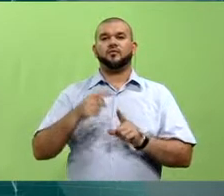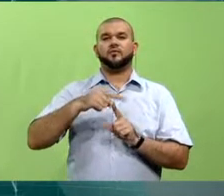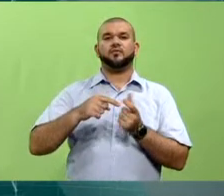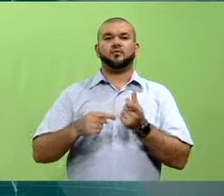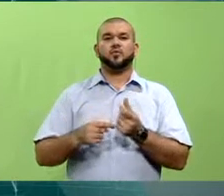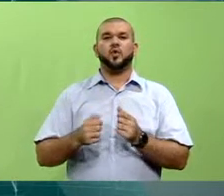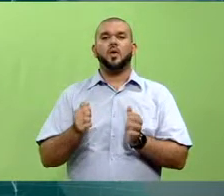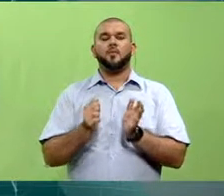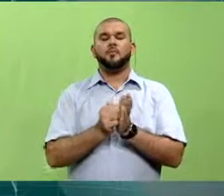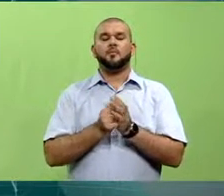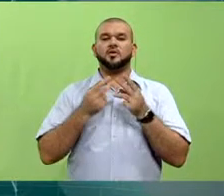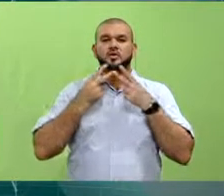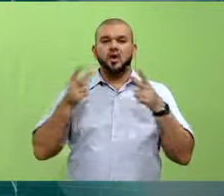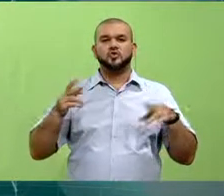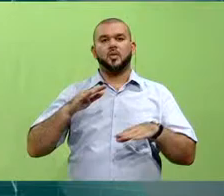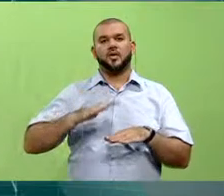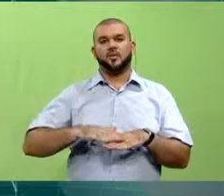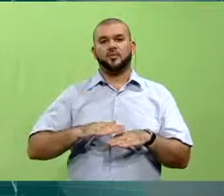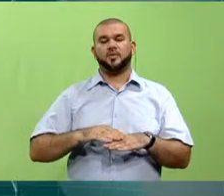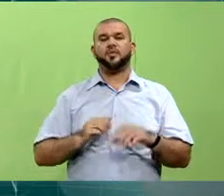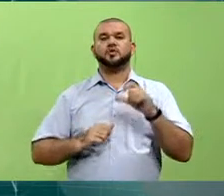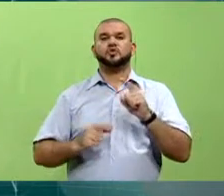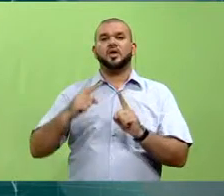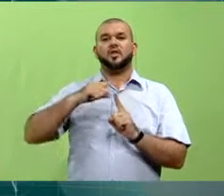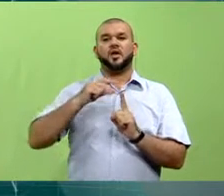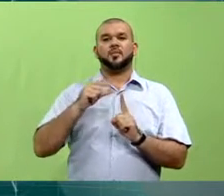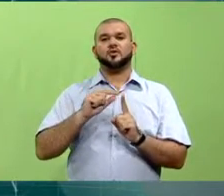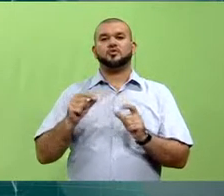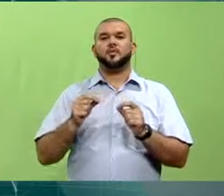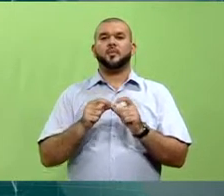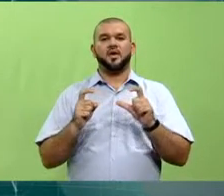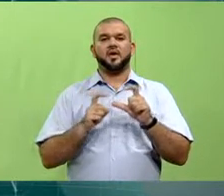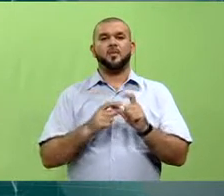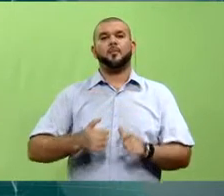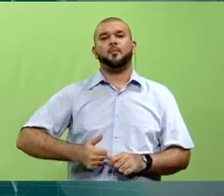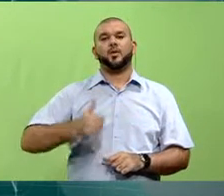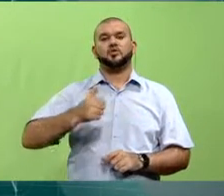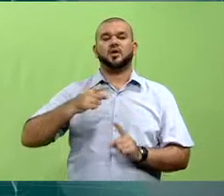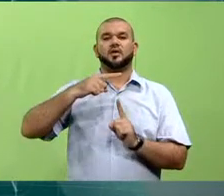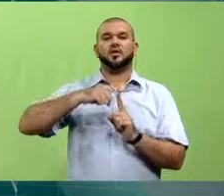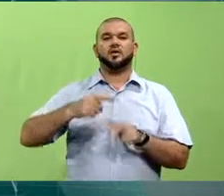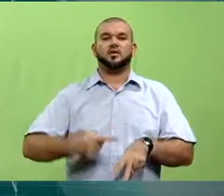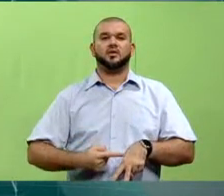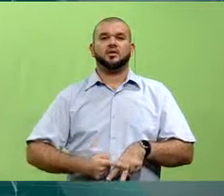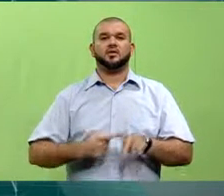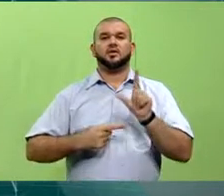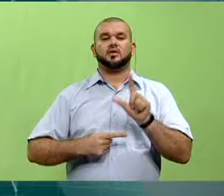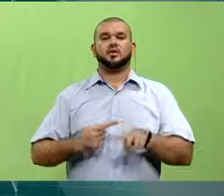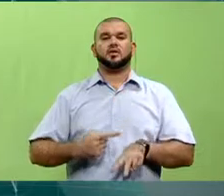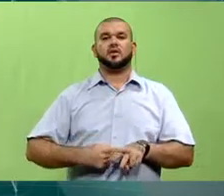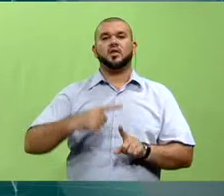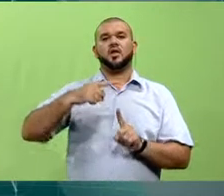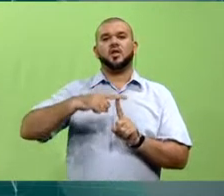CTP Birleşik Güçler Başkanı Talat, yararlı bir görüşme yaptıklarını, iki büyük siyasi